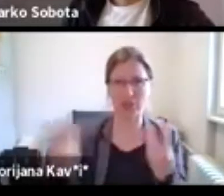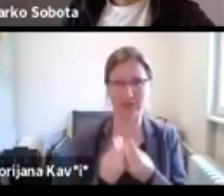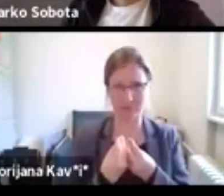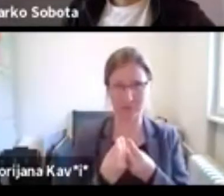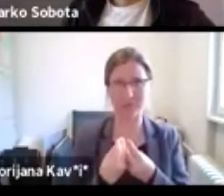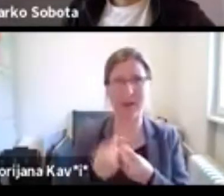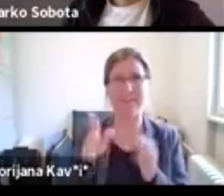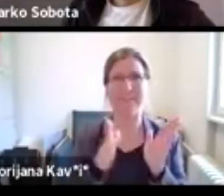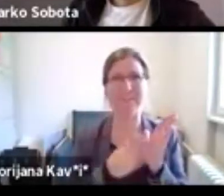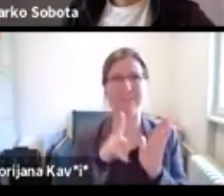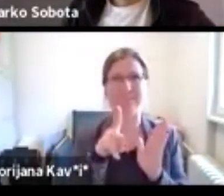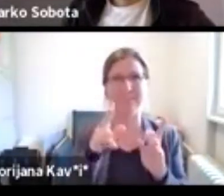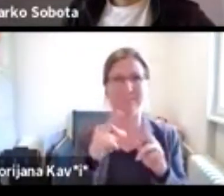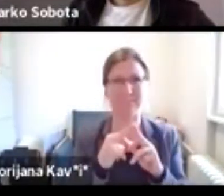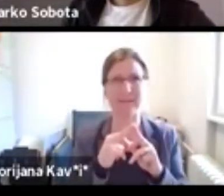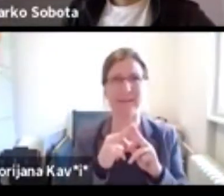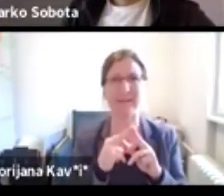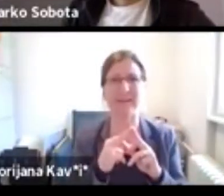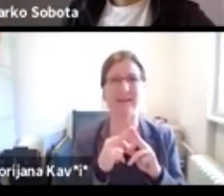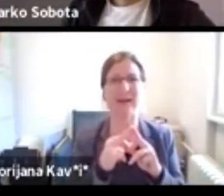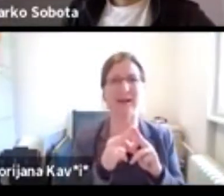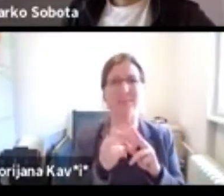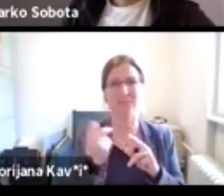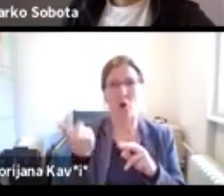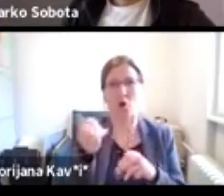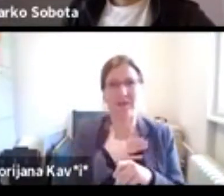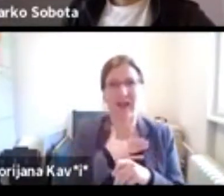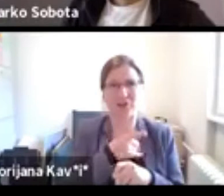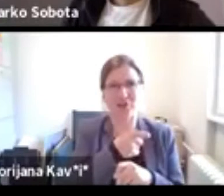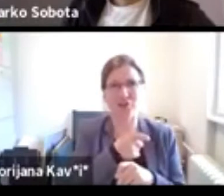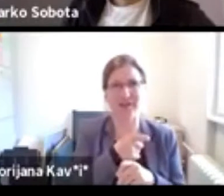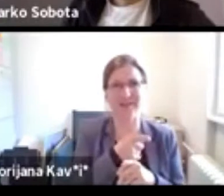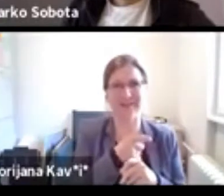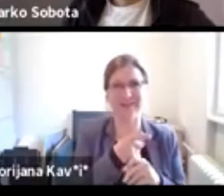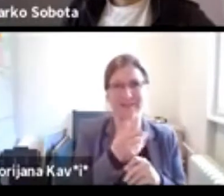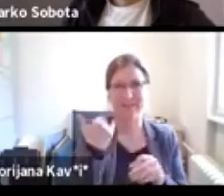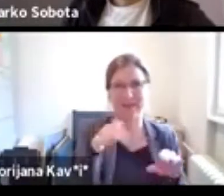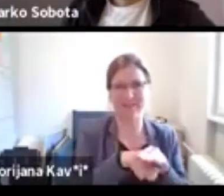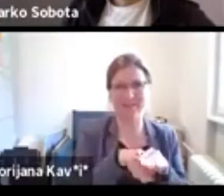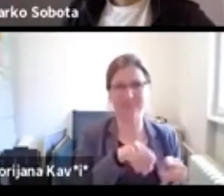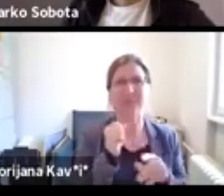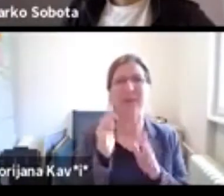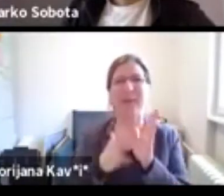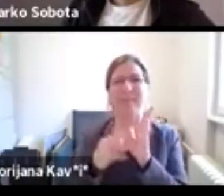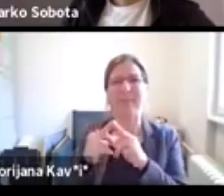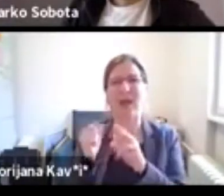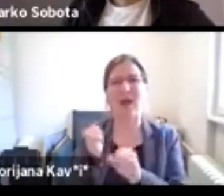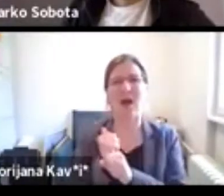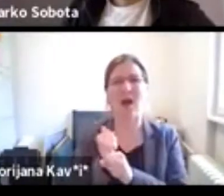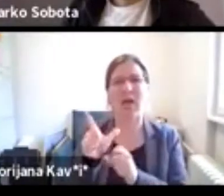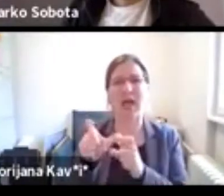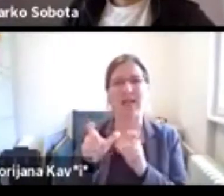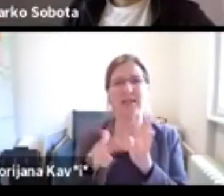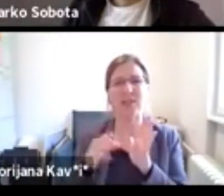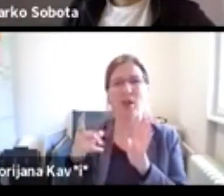predvođeni Mijom, rekli bismo naše gore list. Mija Glasnović, moram se navikavati